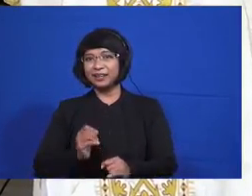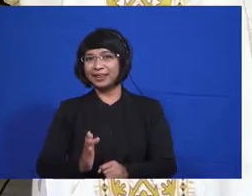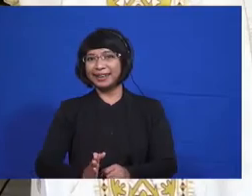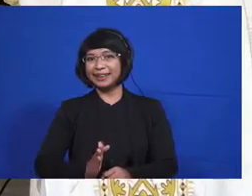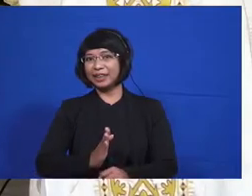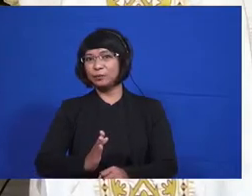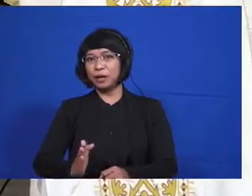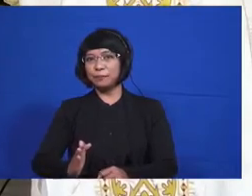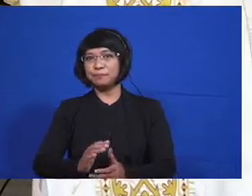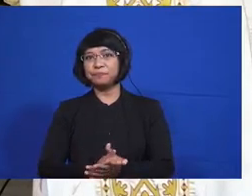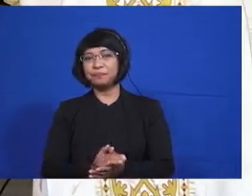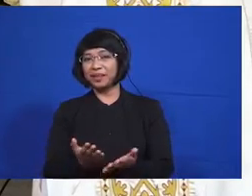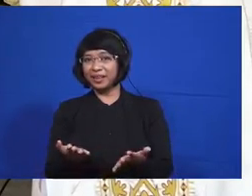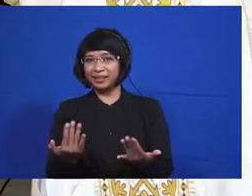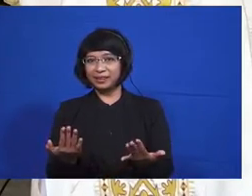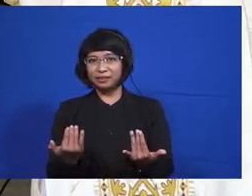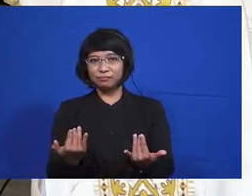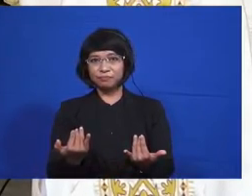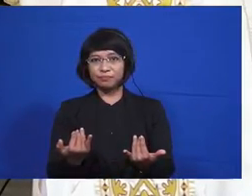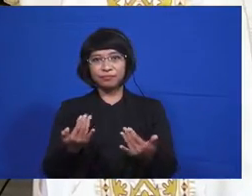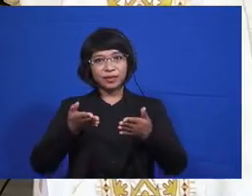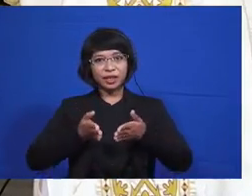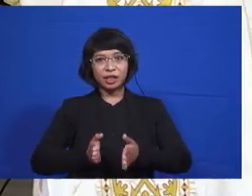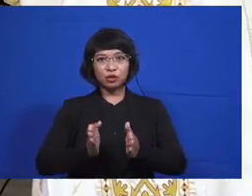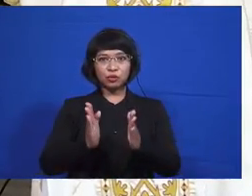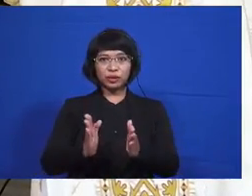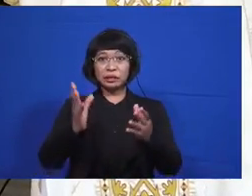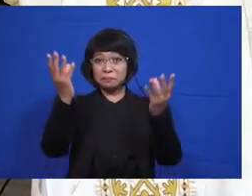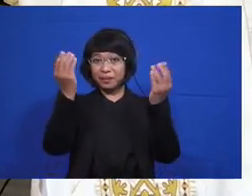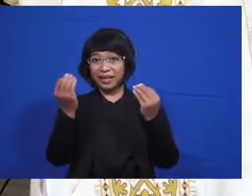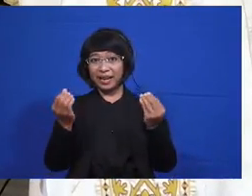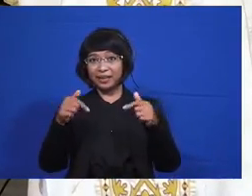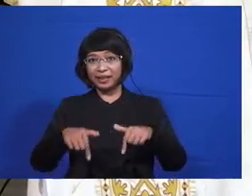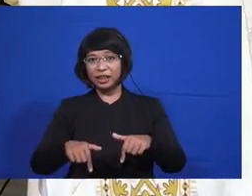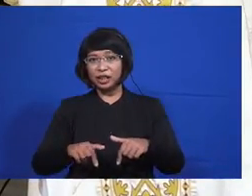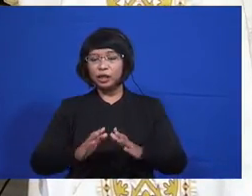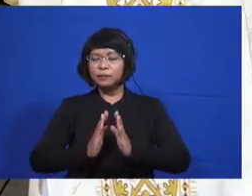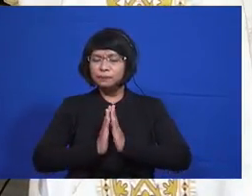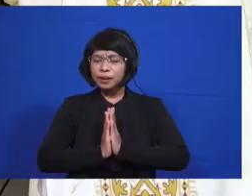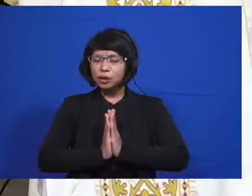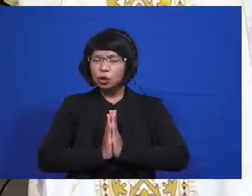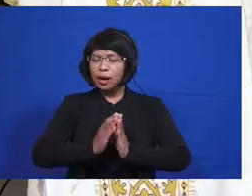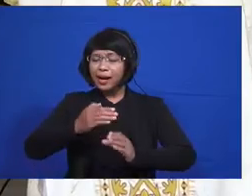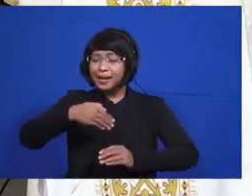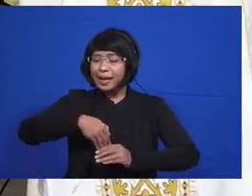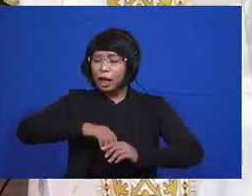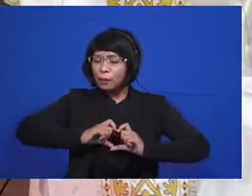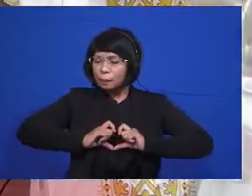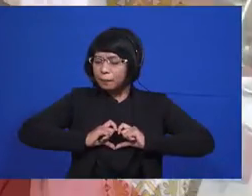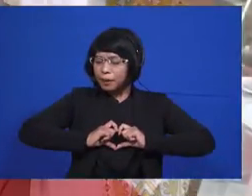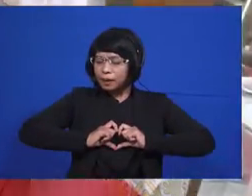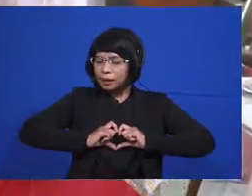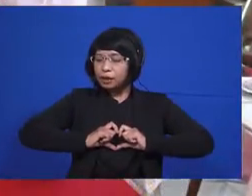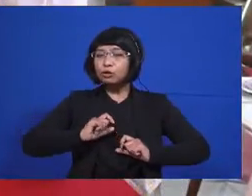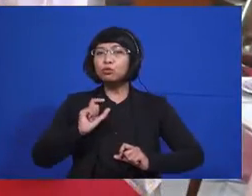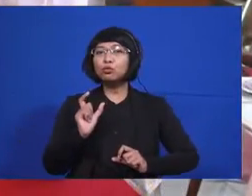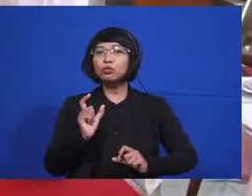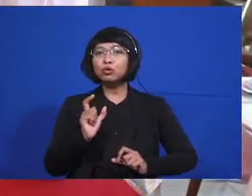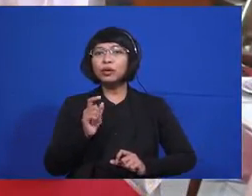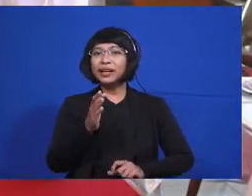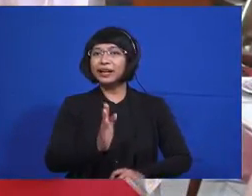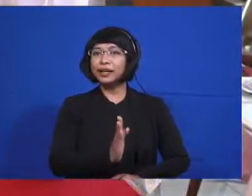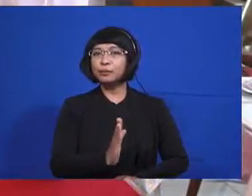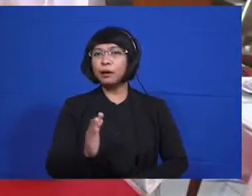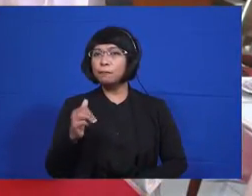Marilah kita ikuti perayaan ini dengan hikmat, seraya berdoa dalam hati bagi para imam baru